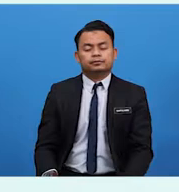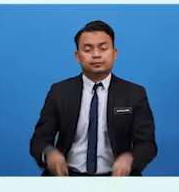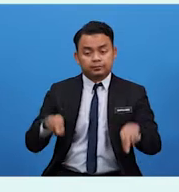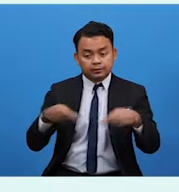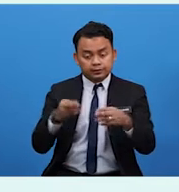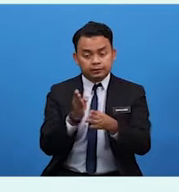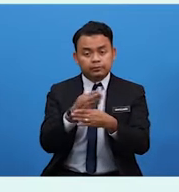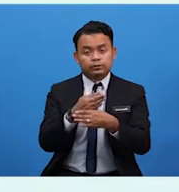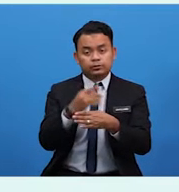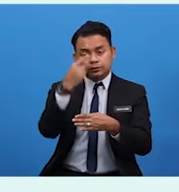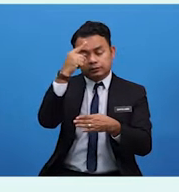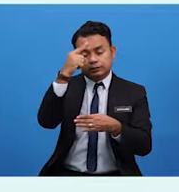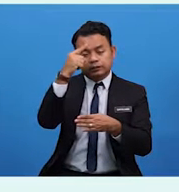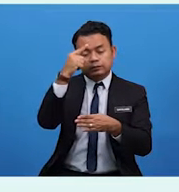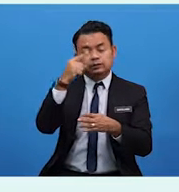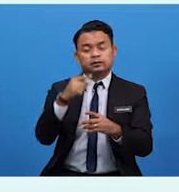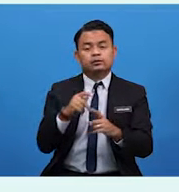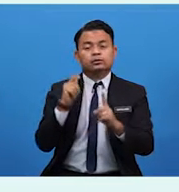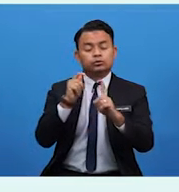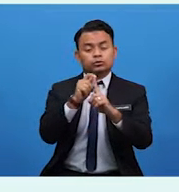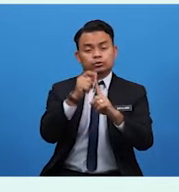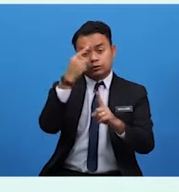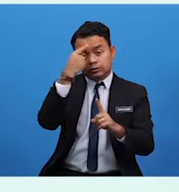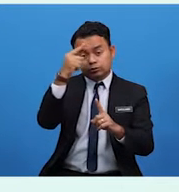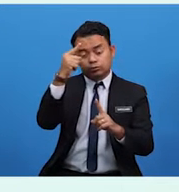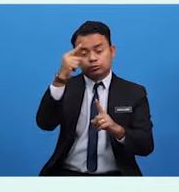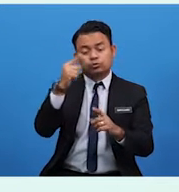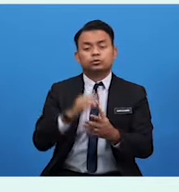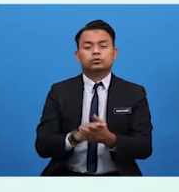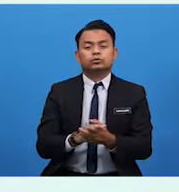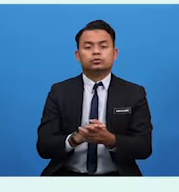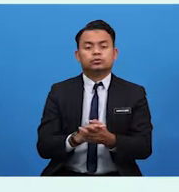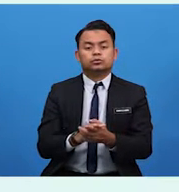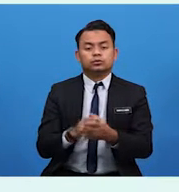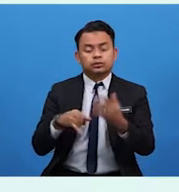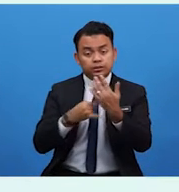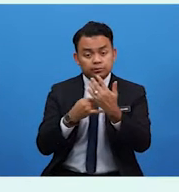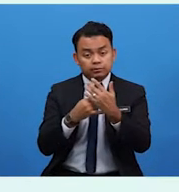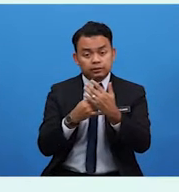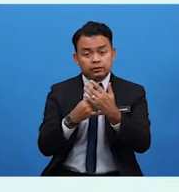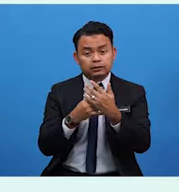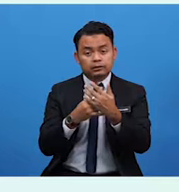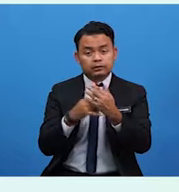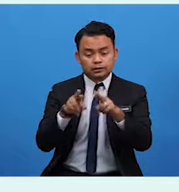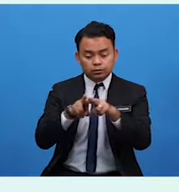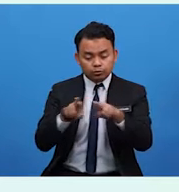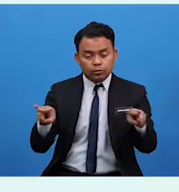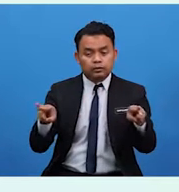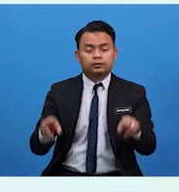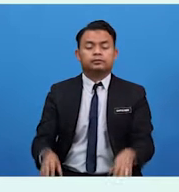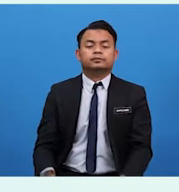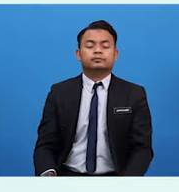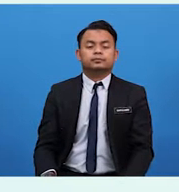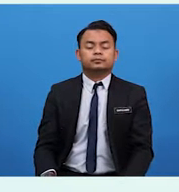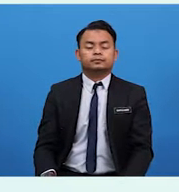Reka bentuk ini bertujuan untuk menjimatkan ruang, selamat dan lebih kemas serta menarik.